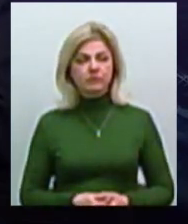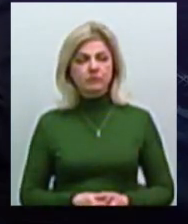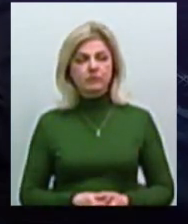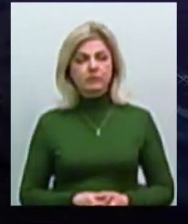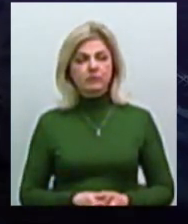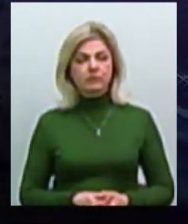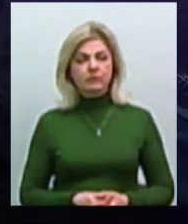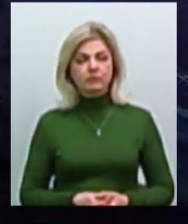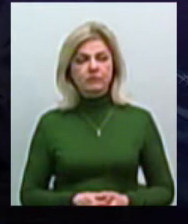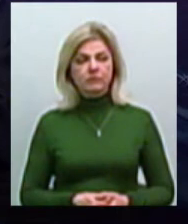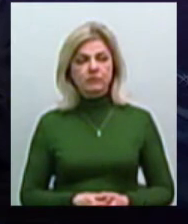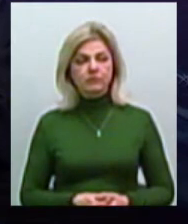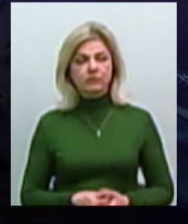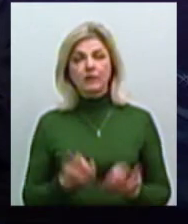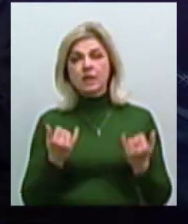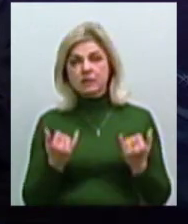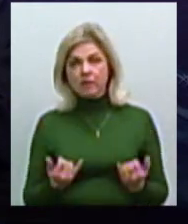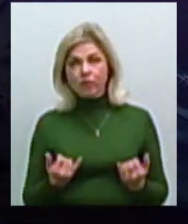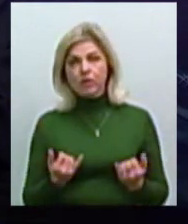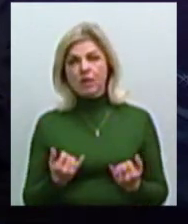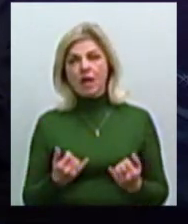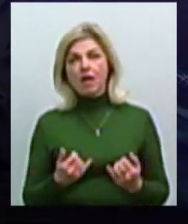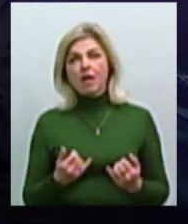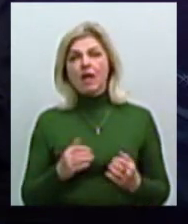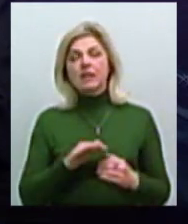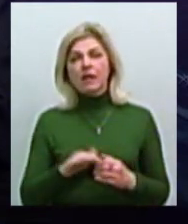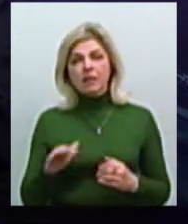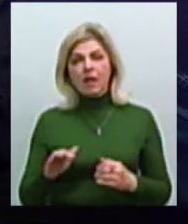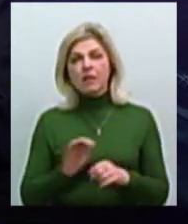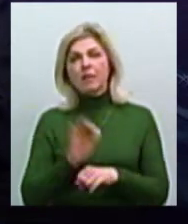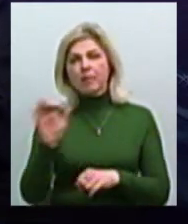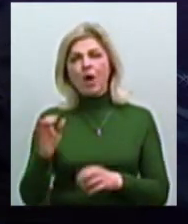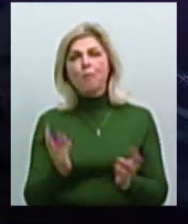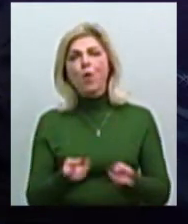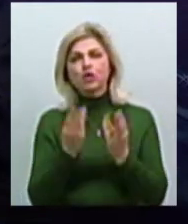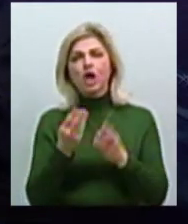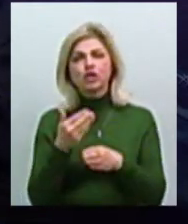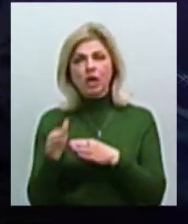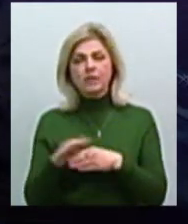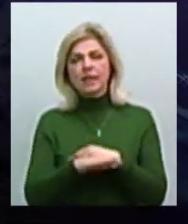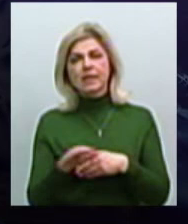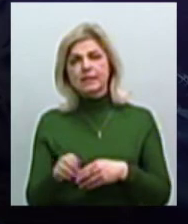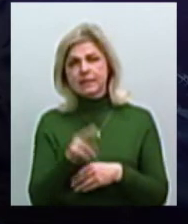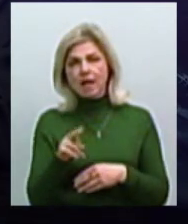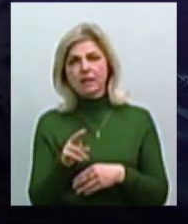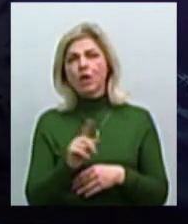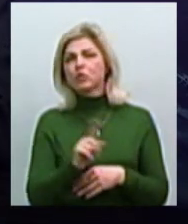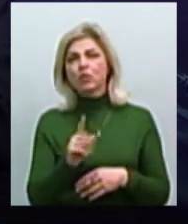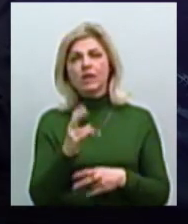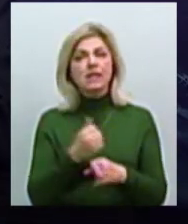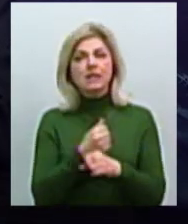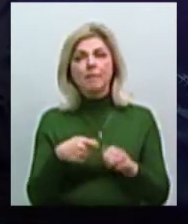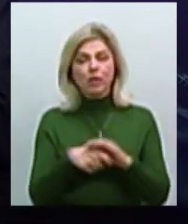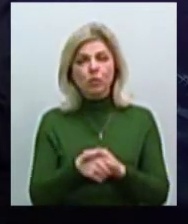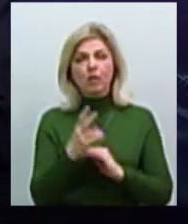то практично от на сьогоднішньому етапі розміщали дітей як в пожарних частинах, в дитячих садочках, які не заміновані, так і